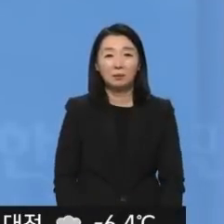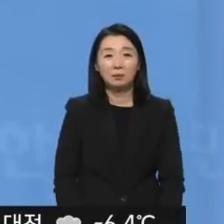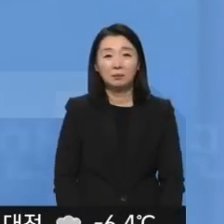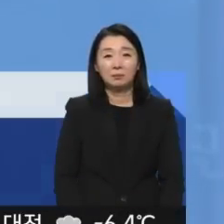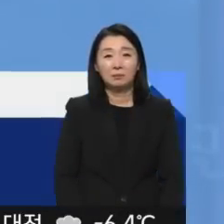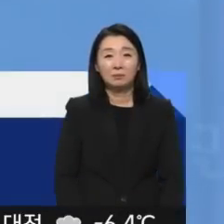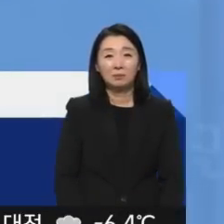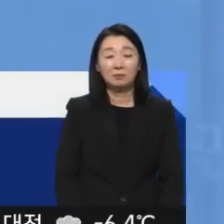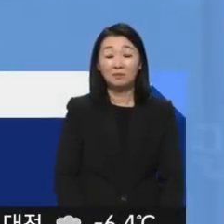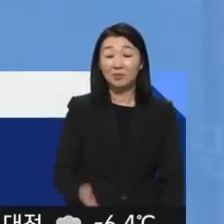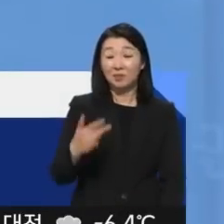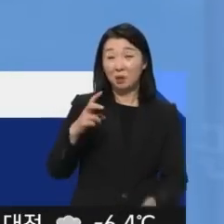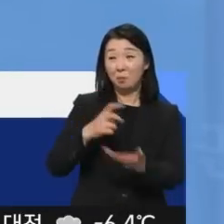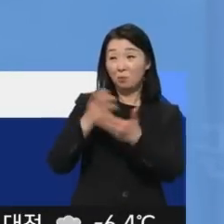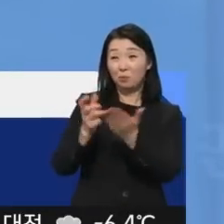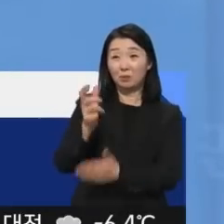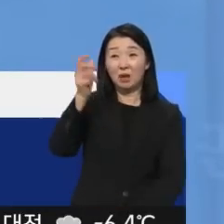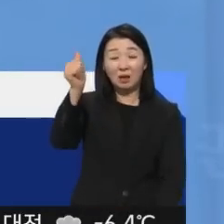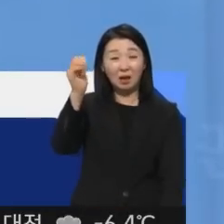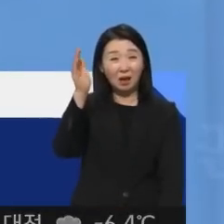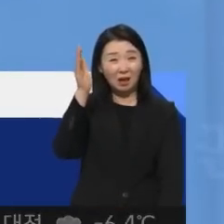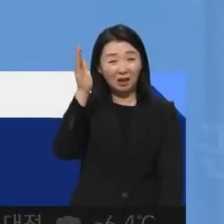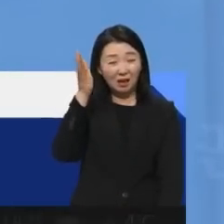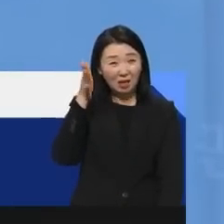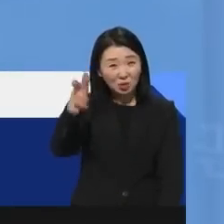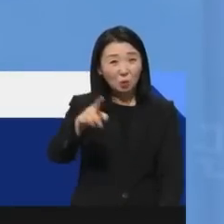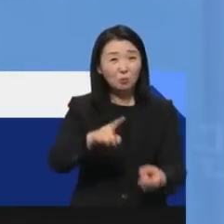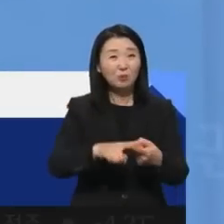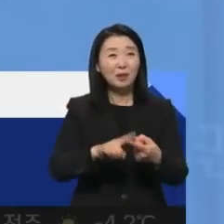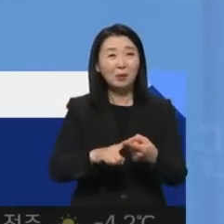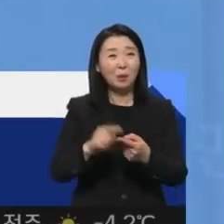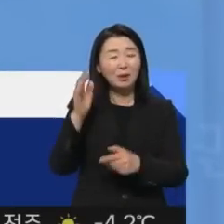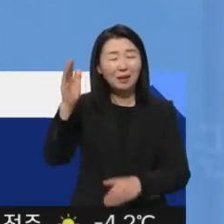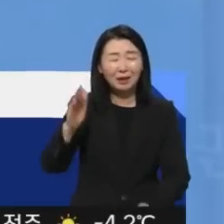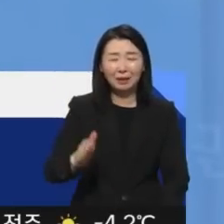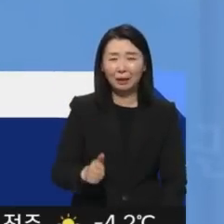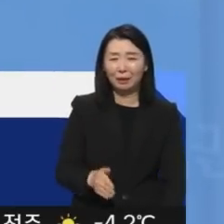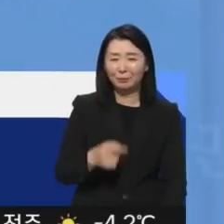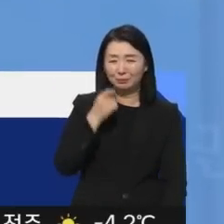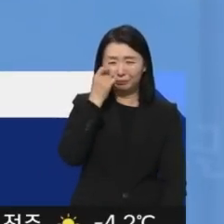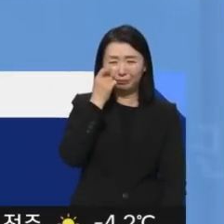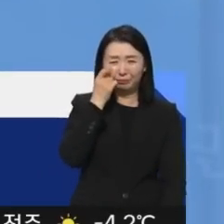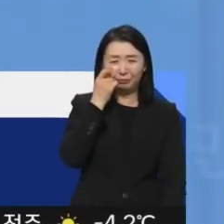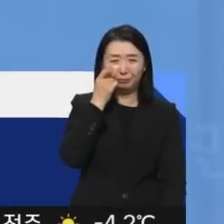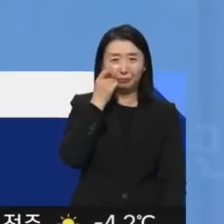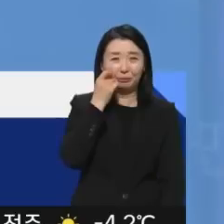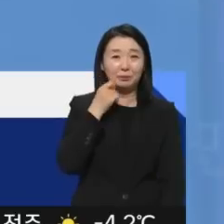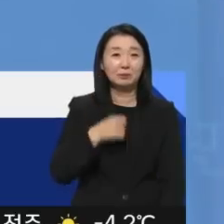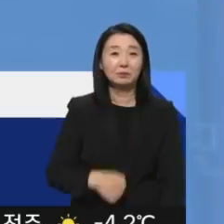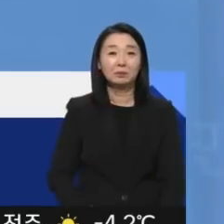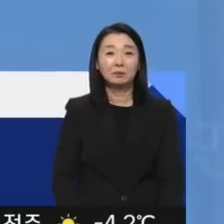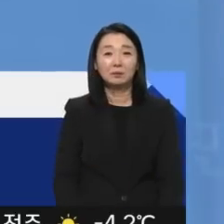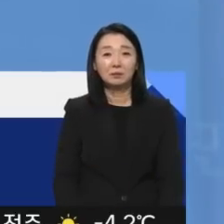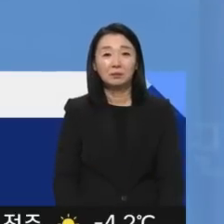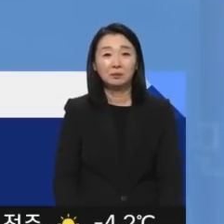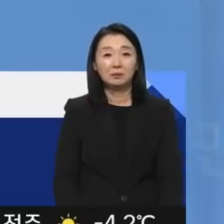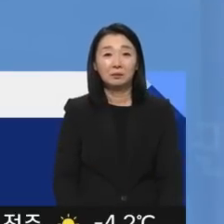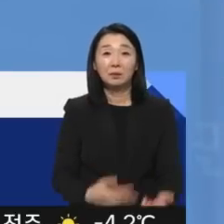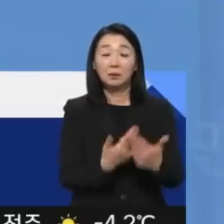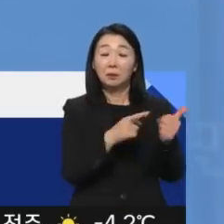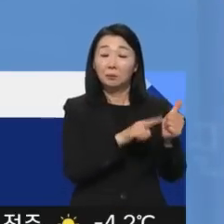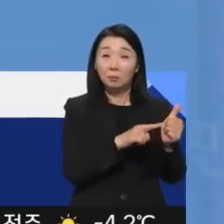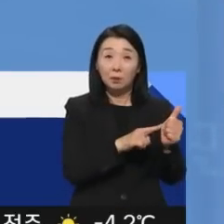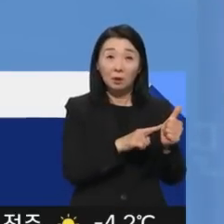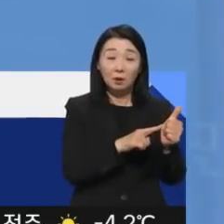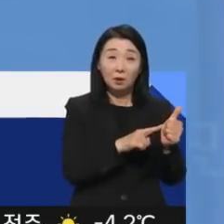전직 법무부 장관의 전문성을 살렸다고 하기에는 눈물겹기 그지없습니다. 이재명 대표와